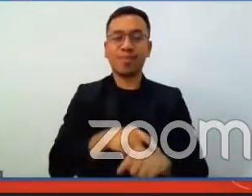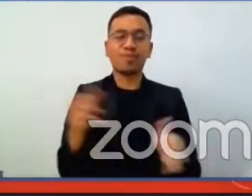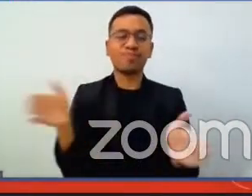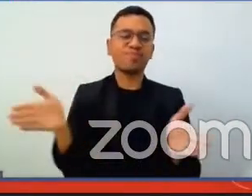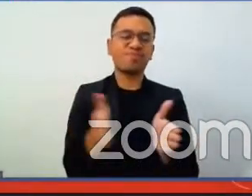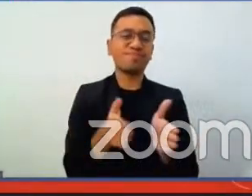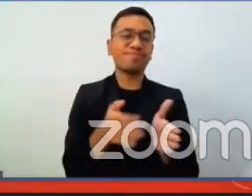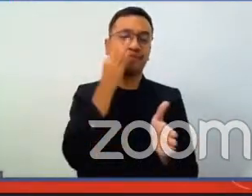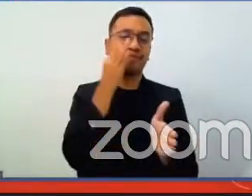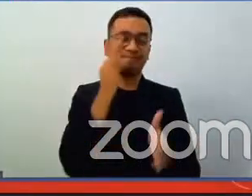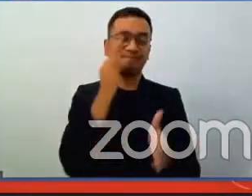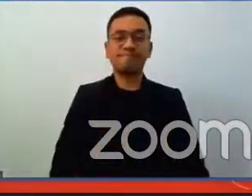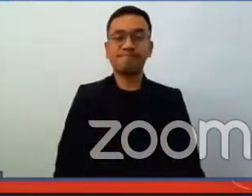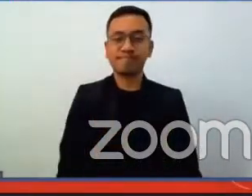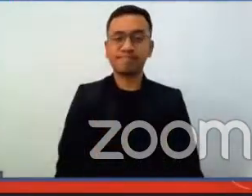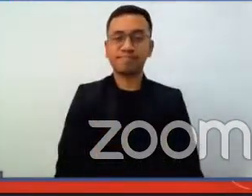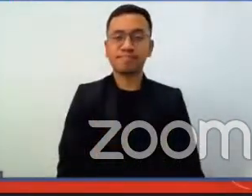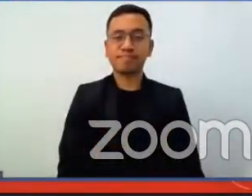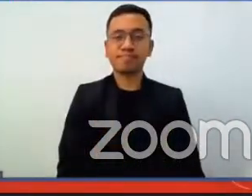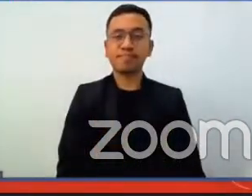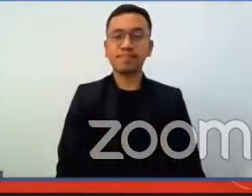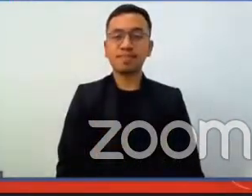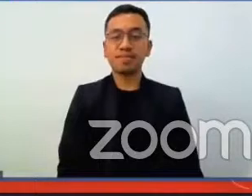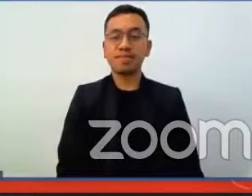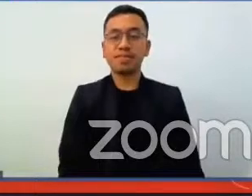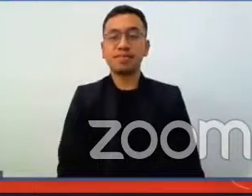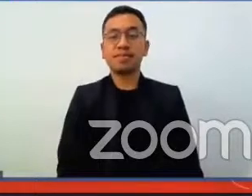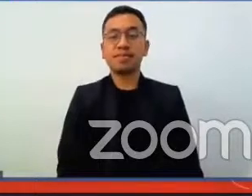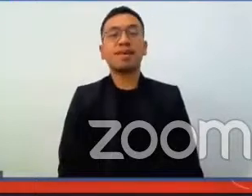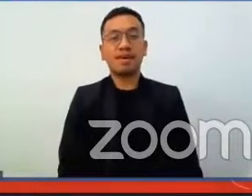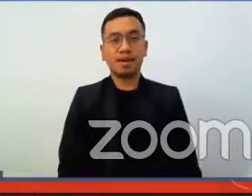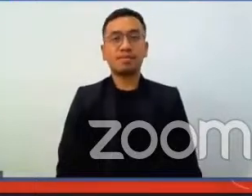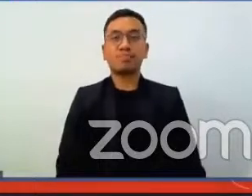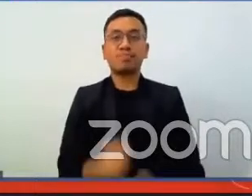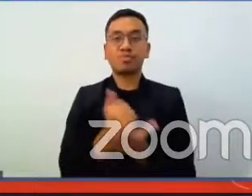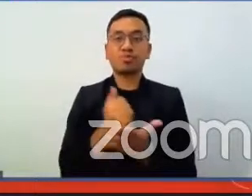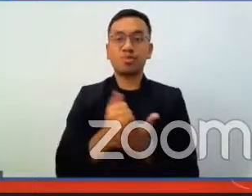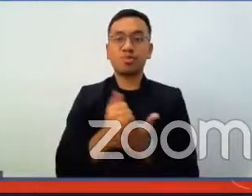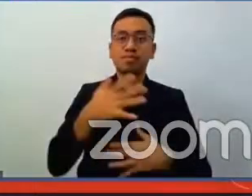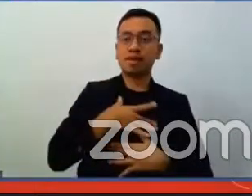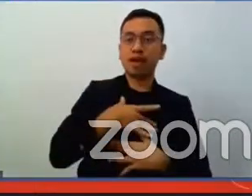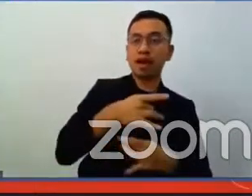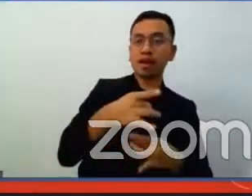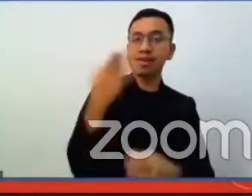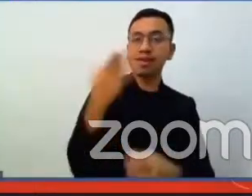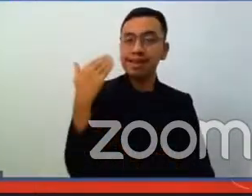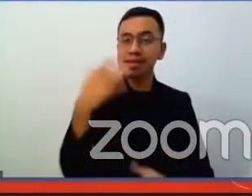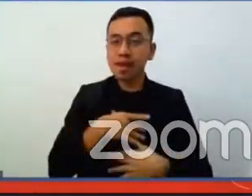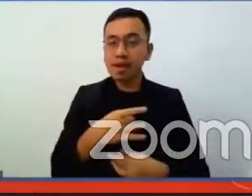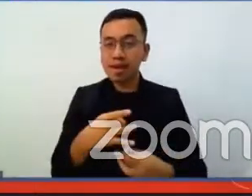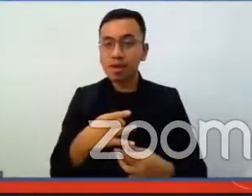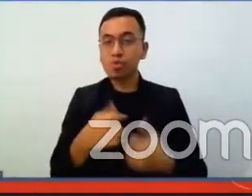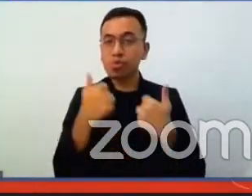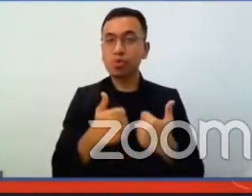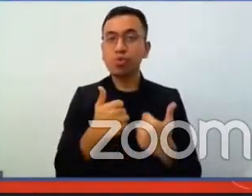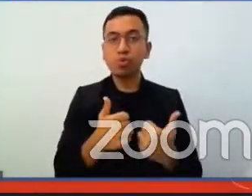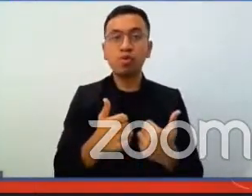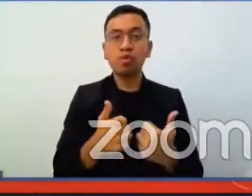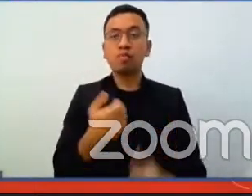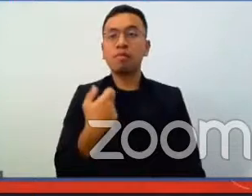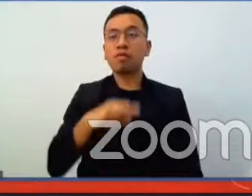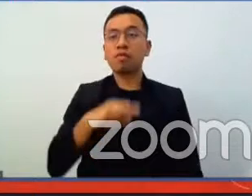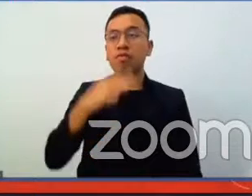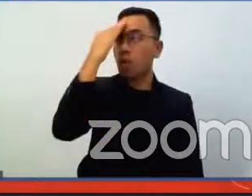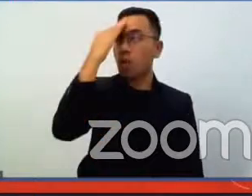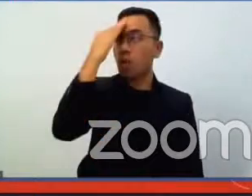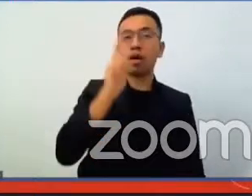kita terbatas. Ya, memang ya, sangat menarik sekali yang disampaikan. Jadi Bapak Ibu, kita jadi tahu ini bahwasanya